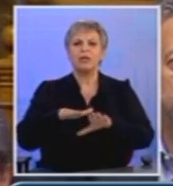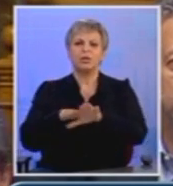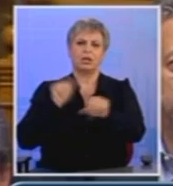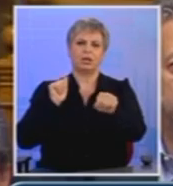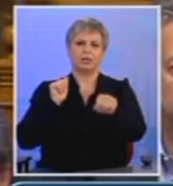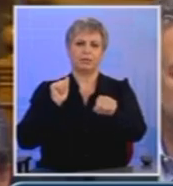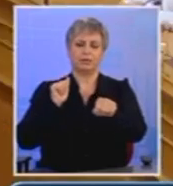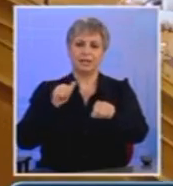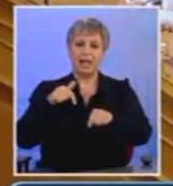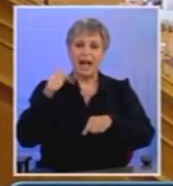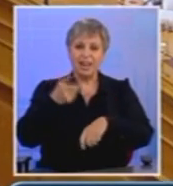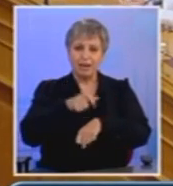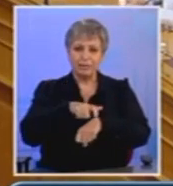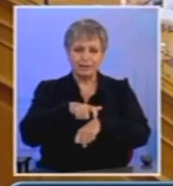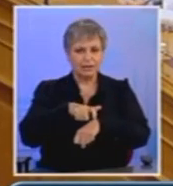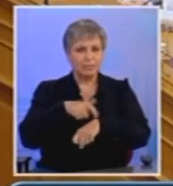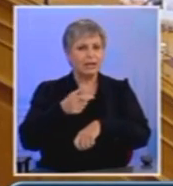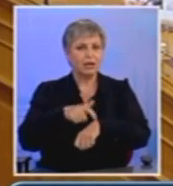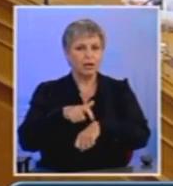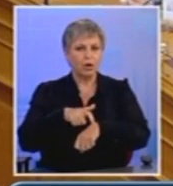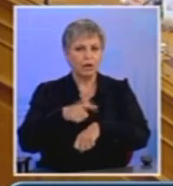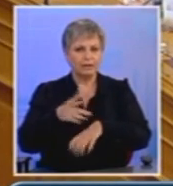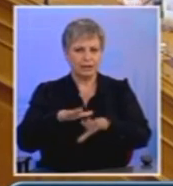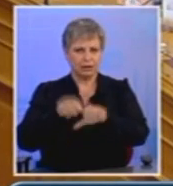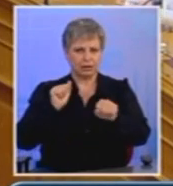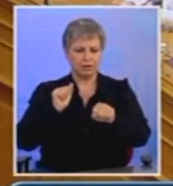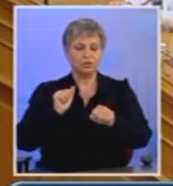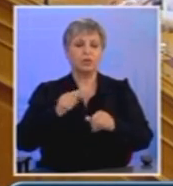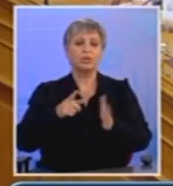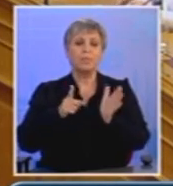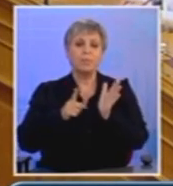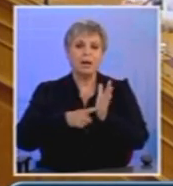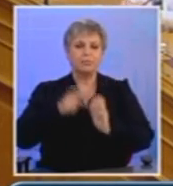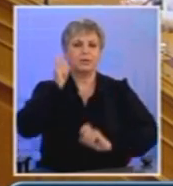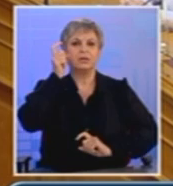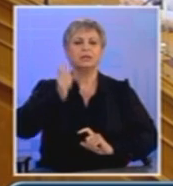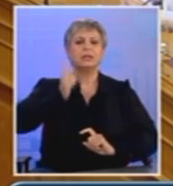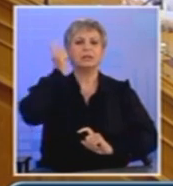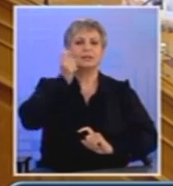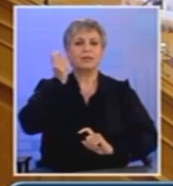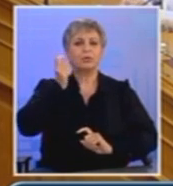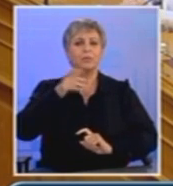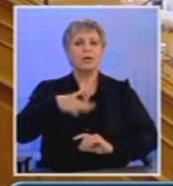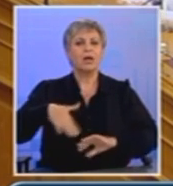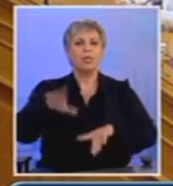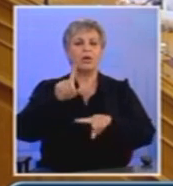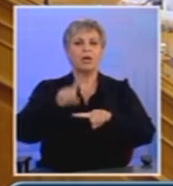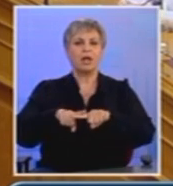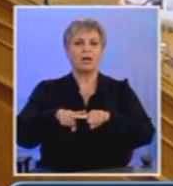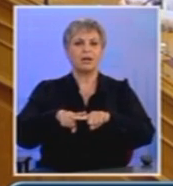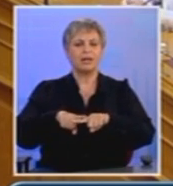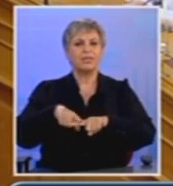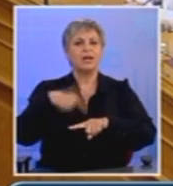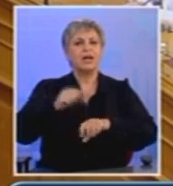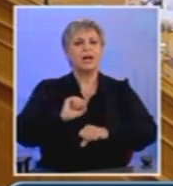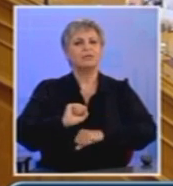ρεβάνς είναι ώρα για να αναλογιστούμε ότι αυτός ο τόπος αναγκασμένος να πορεύεται σε